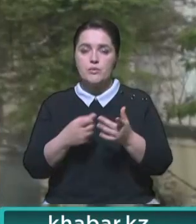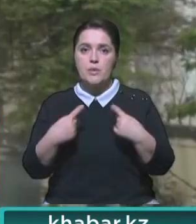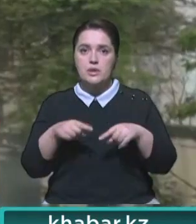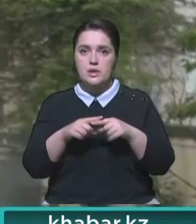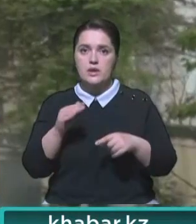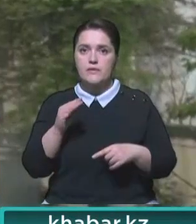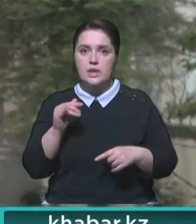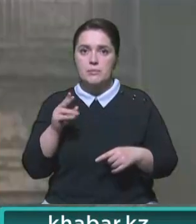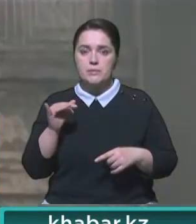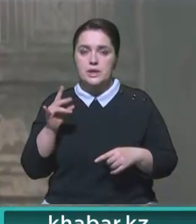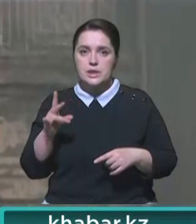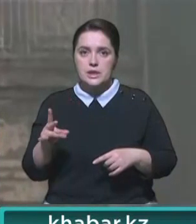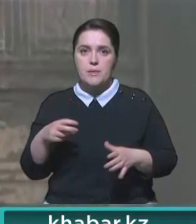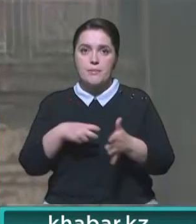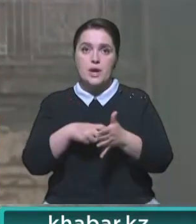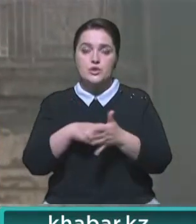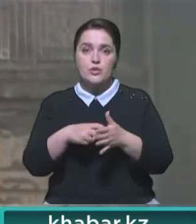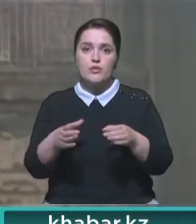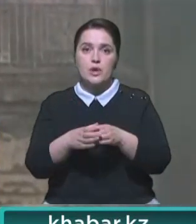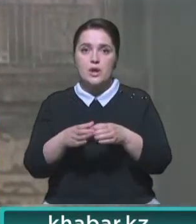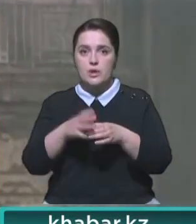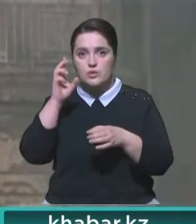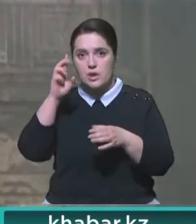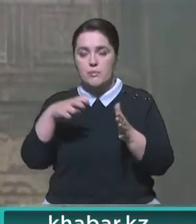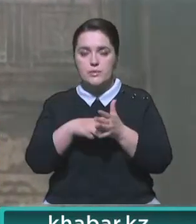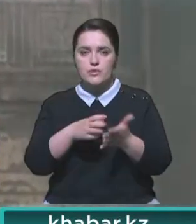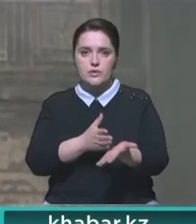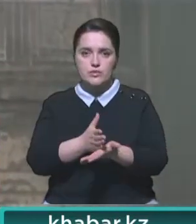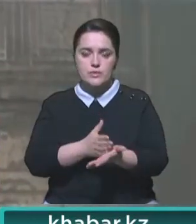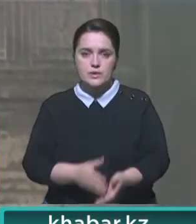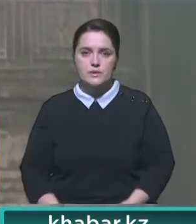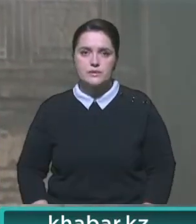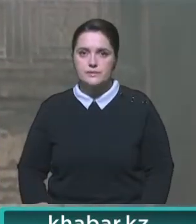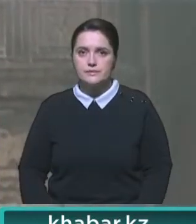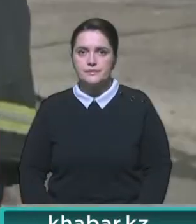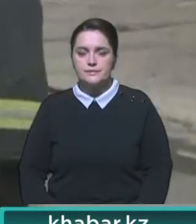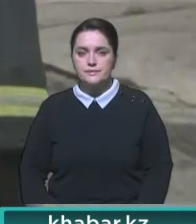отделении сосредоточена Филиппинская почтовая корпорация и государственная почтовая служба.